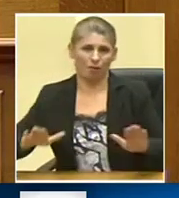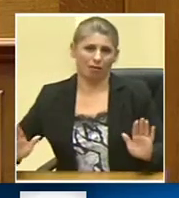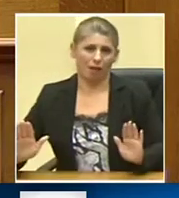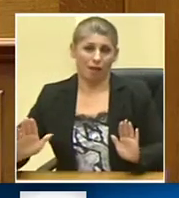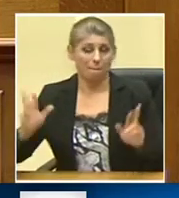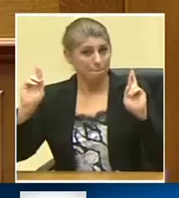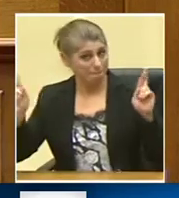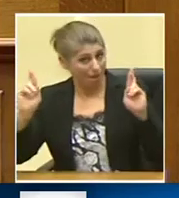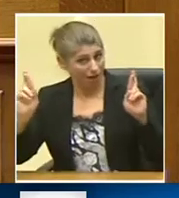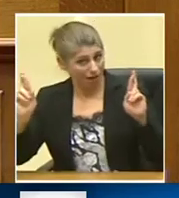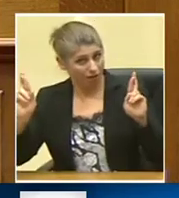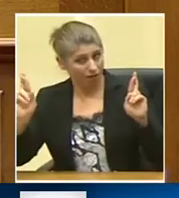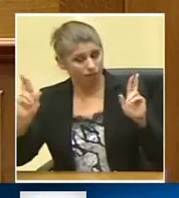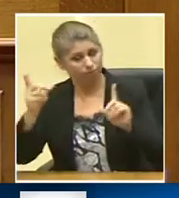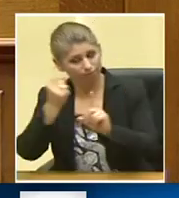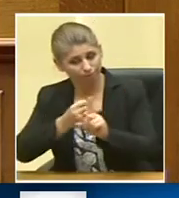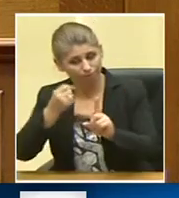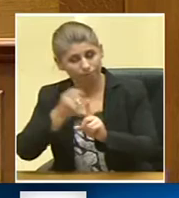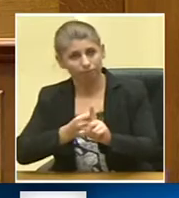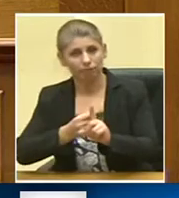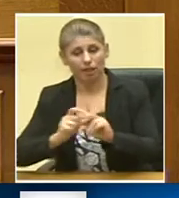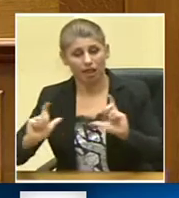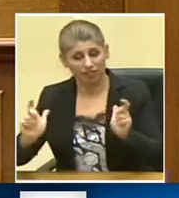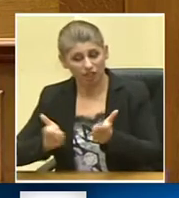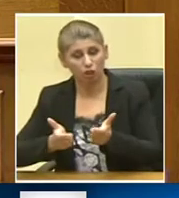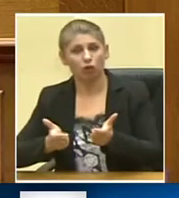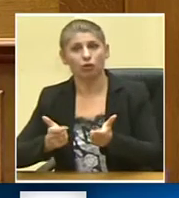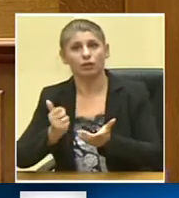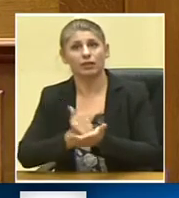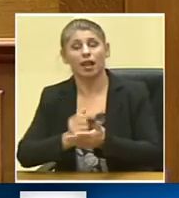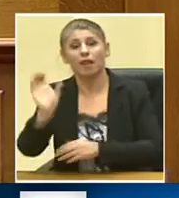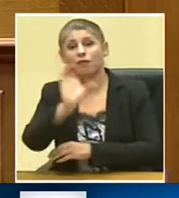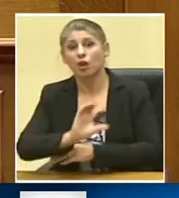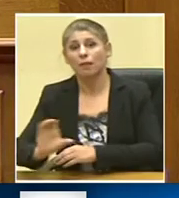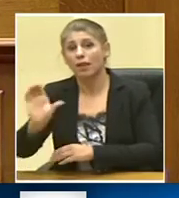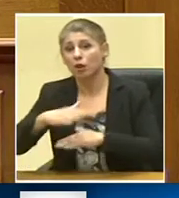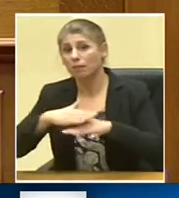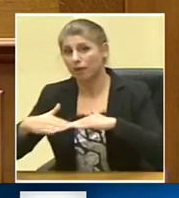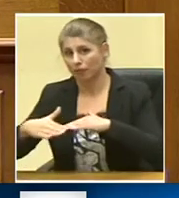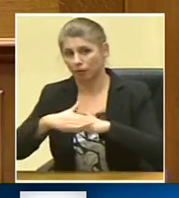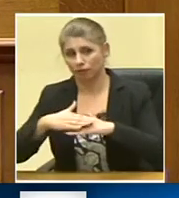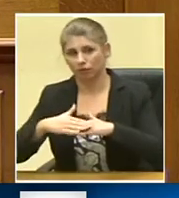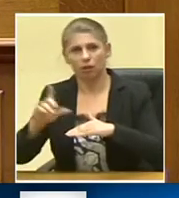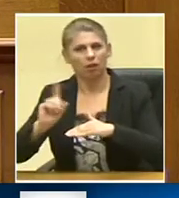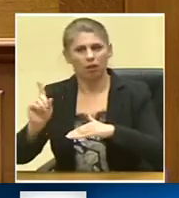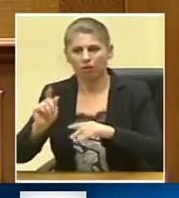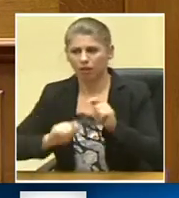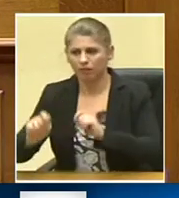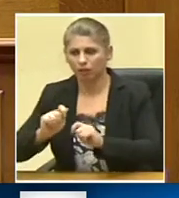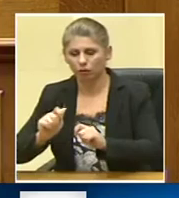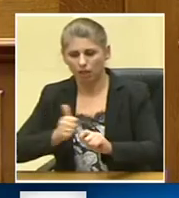να διεκδικήσουμε και σε εθνικό αλλά και σε ευρωπαϊκό επίπεδο, όχι να φτιαχτούν